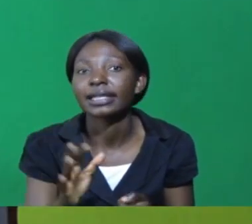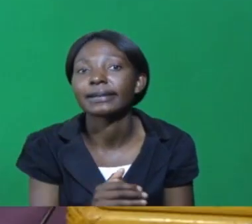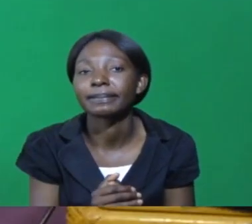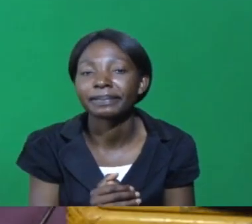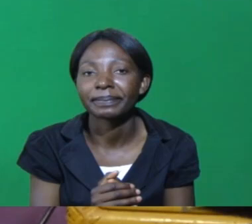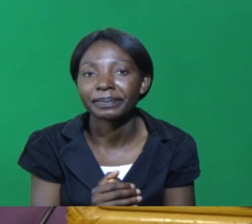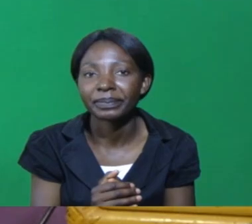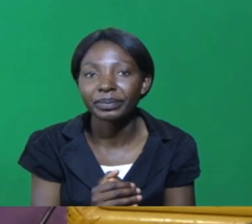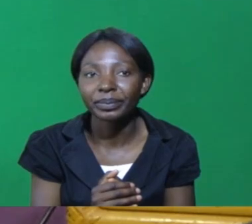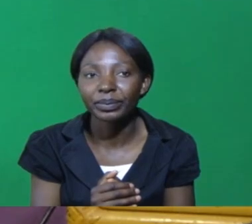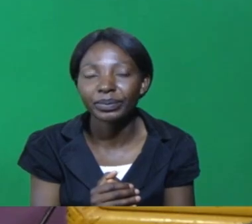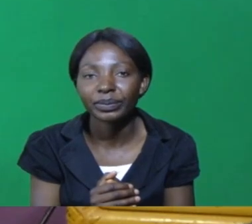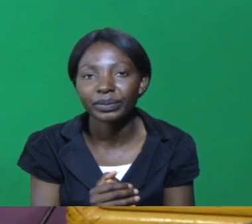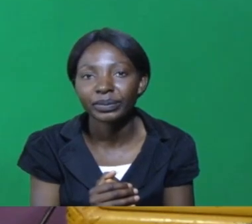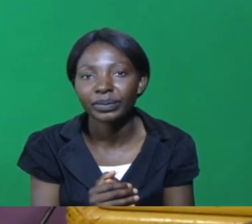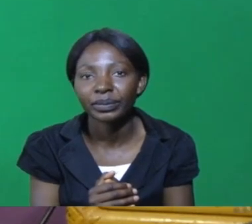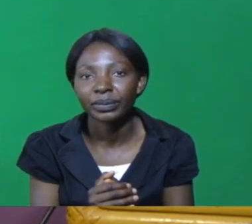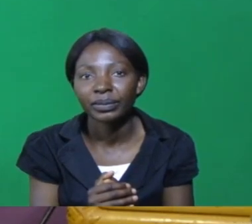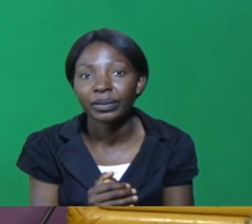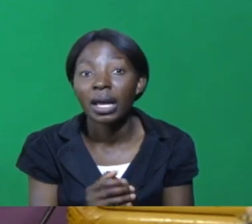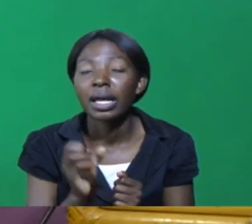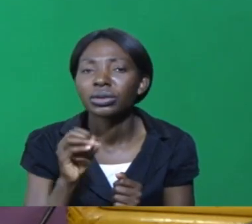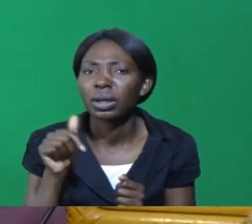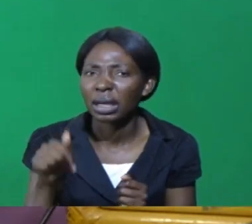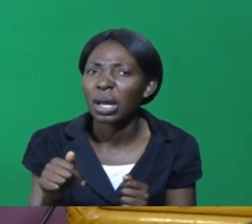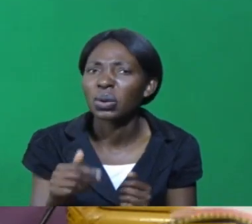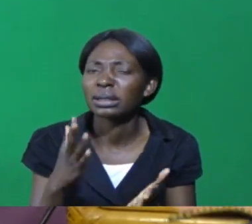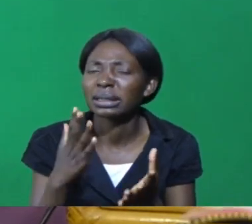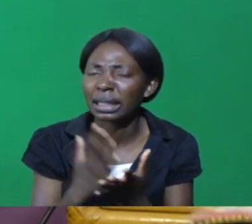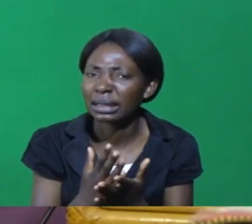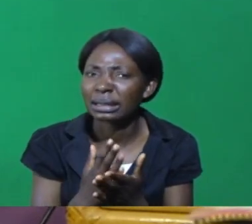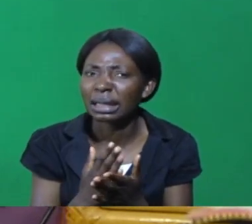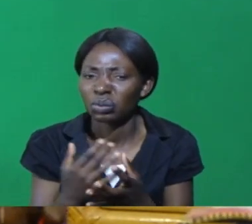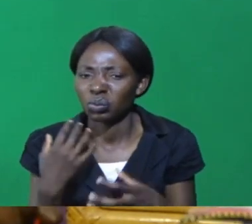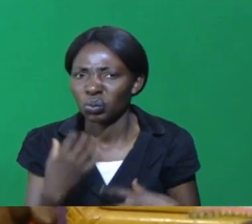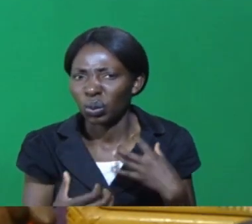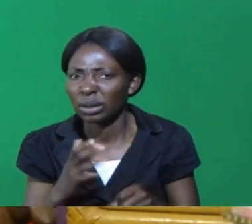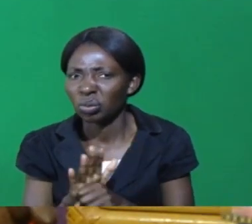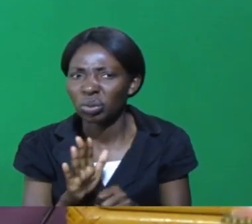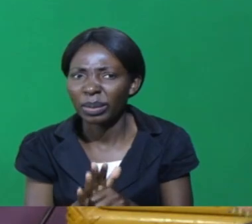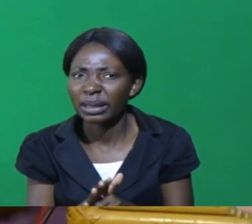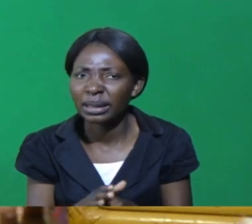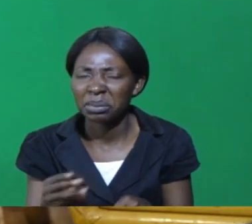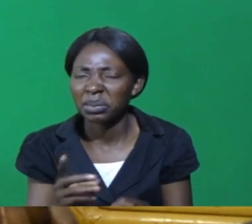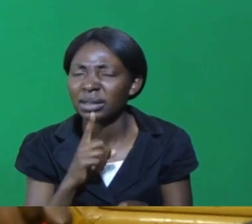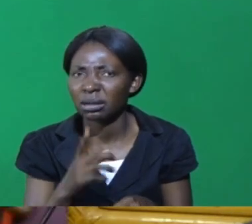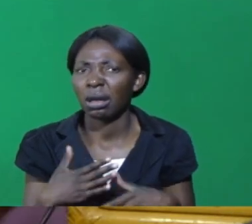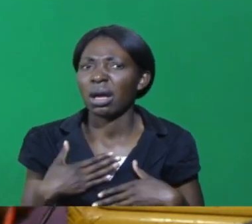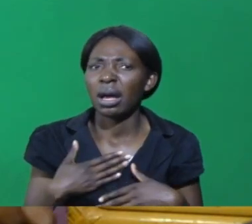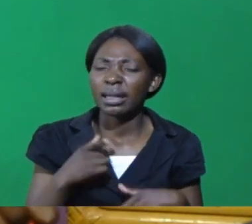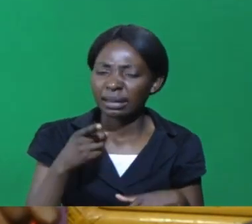Iskarioti. Maona nyaja, hanzi yakatozodisturba mbauma. Vanhu vakatoona kuti aiwaka zvatoda kuita